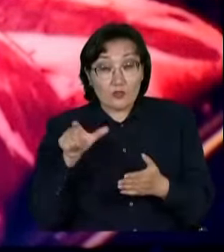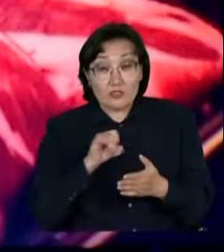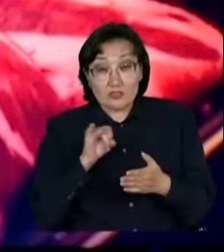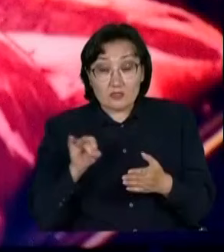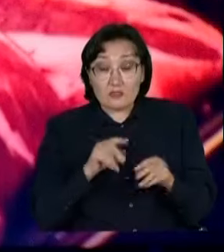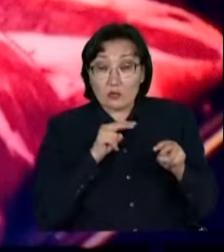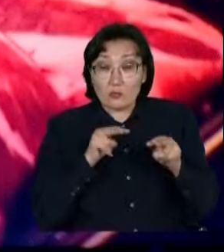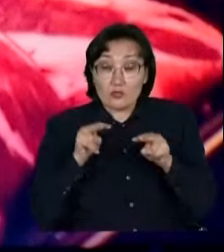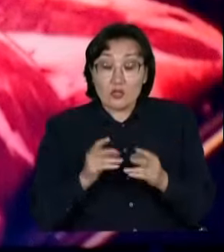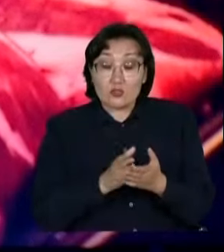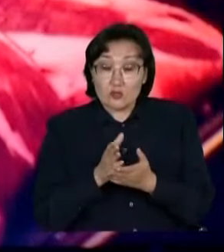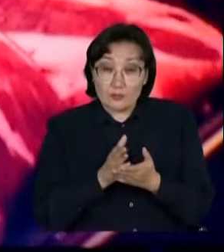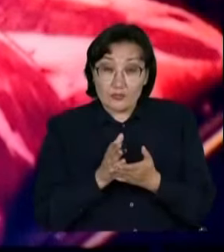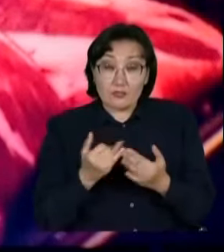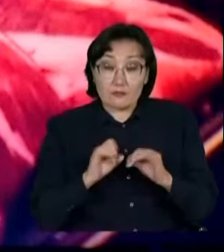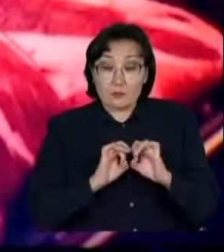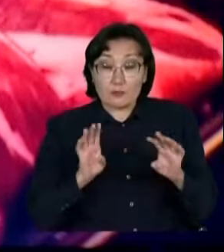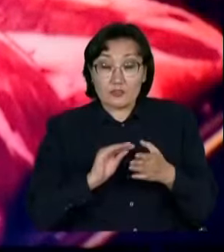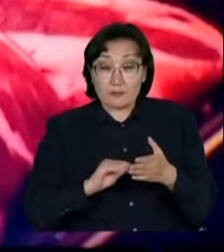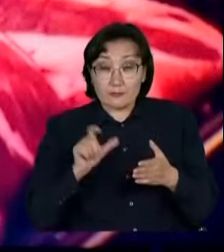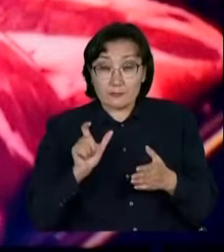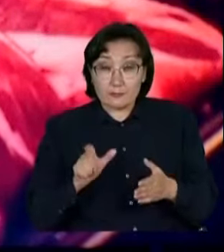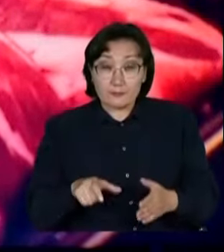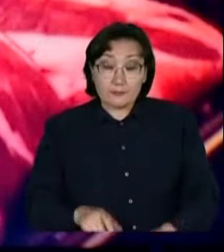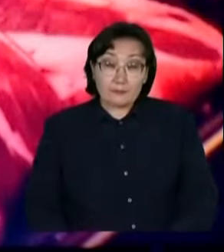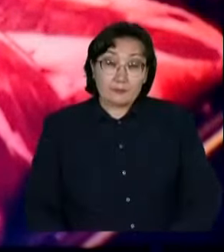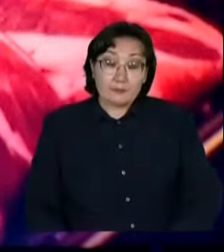и контролирующие службы. Аида Иманали с подробностями.